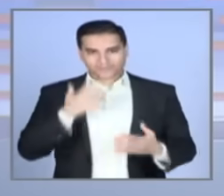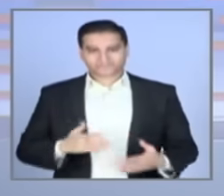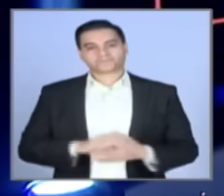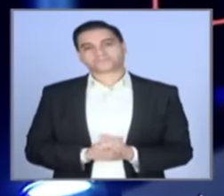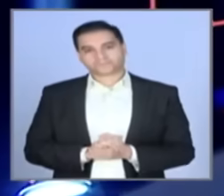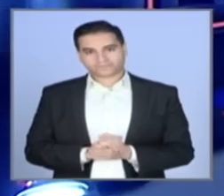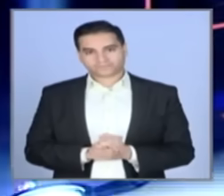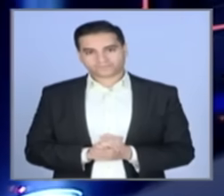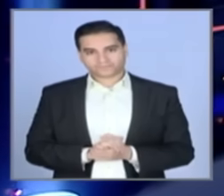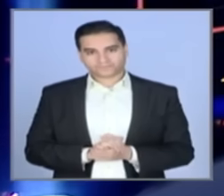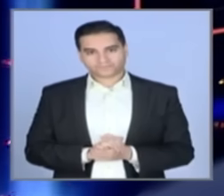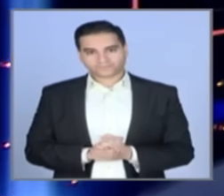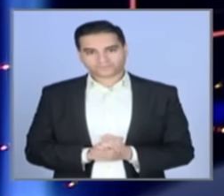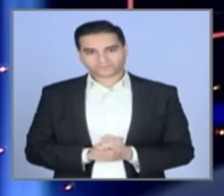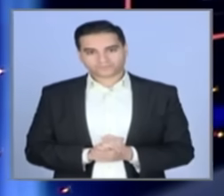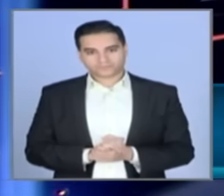هو